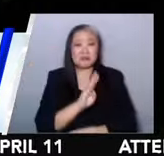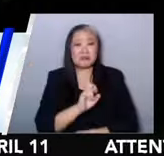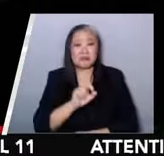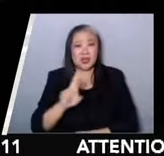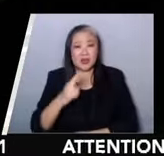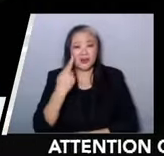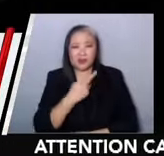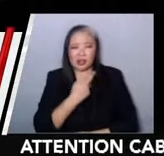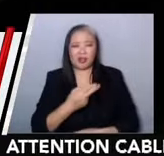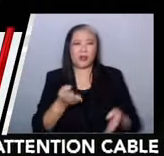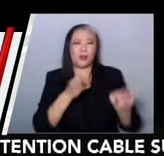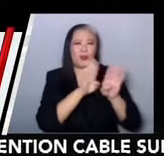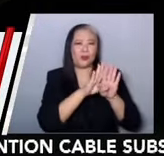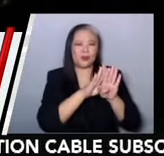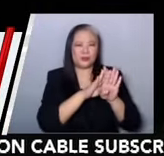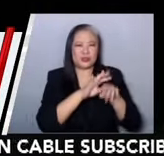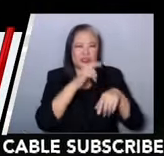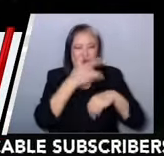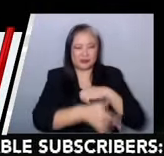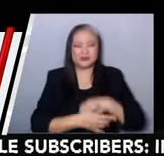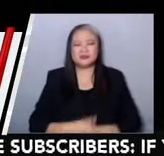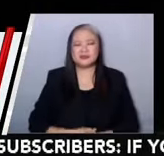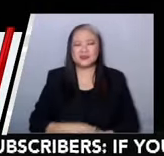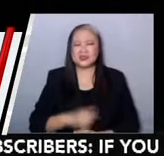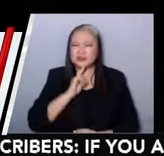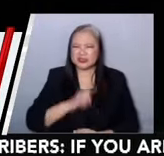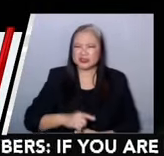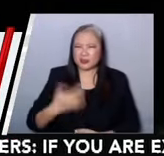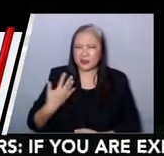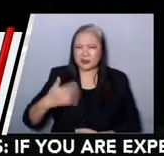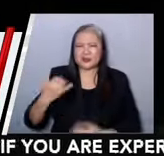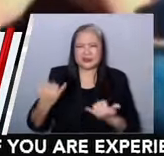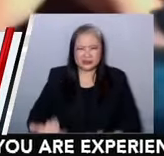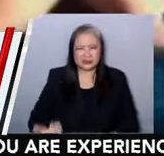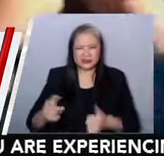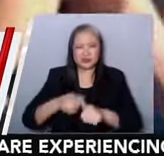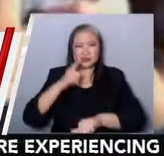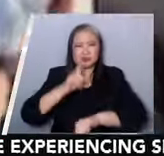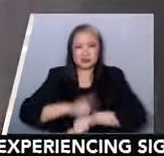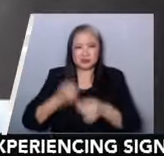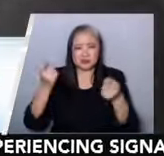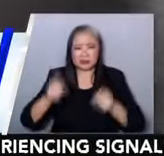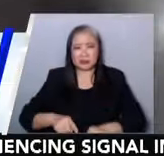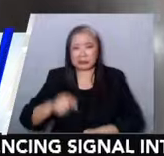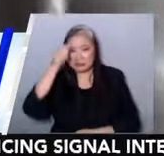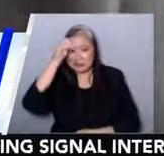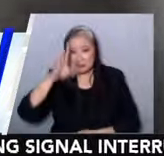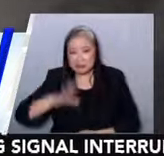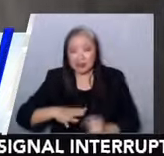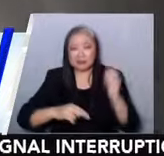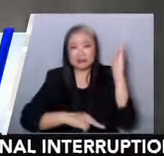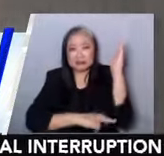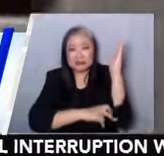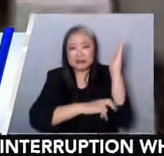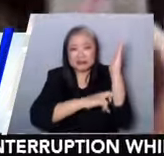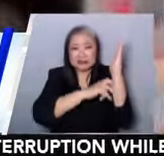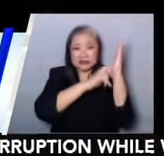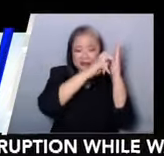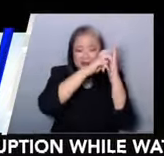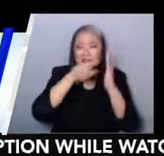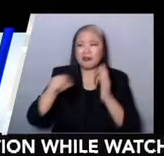kasi ngayon lang po nangyari sa amin yung gano'n, na may taong ano, pati po yung guest namin lumabas kasi nga dahil nga